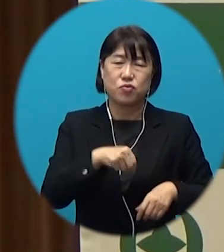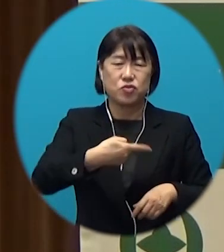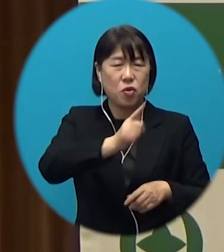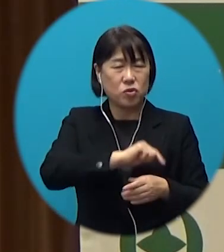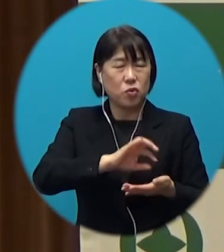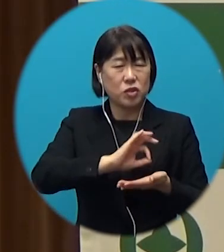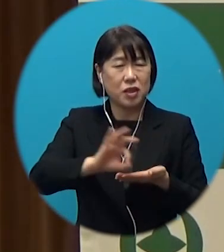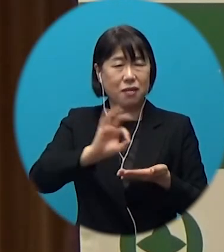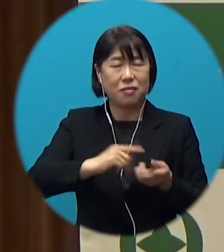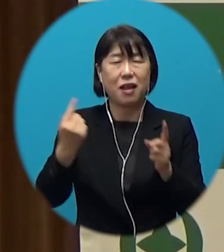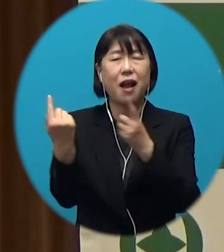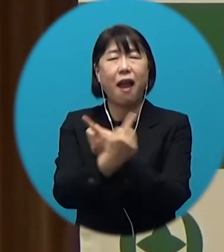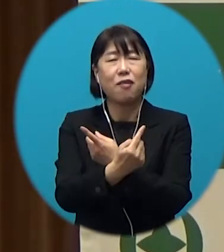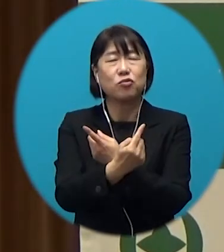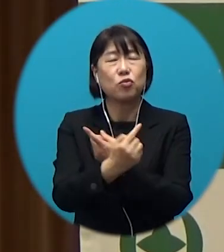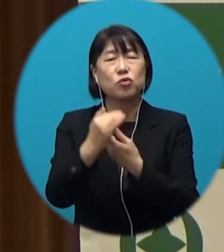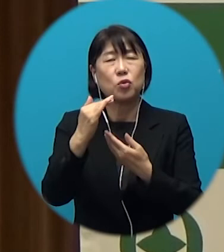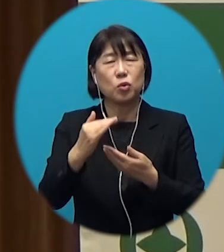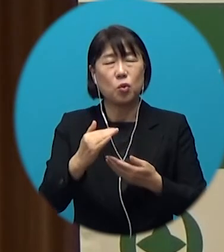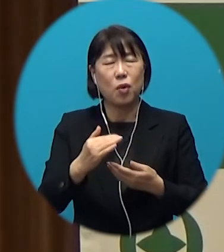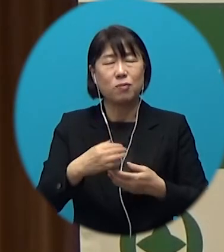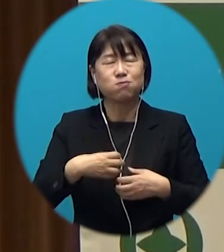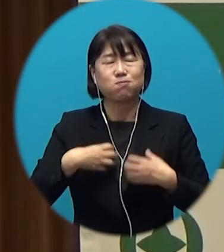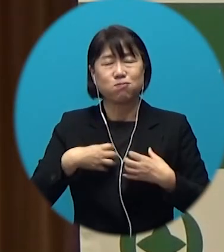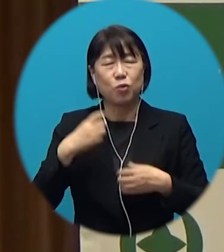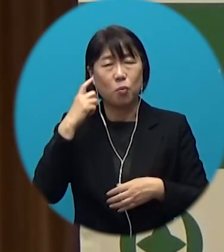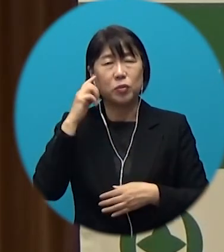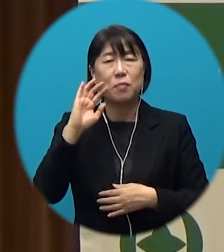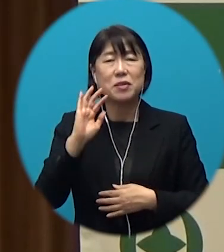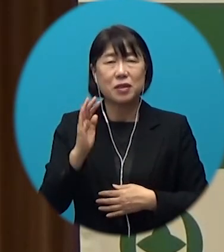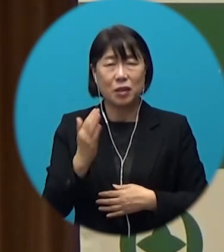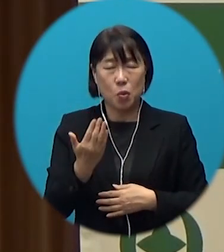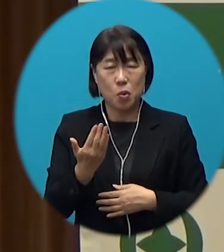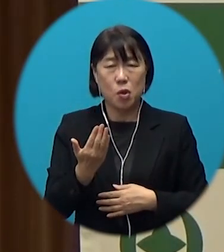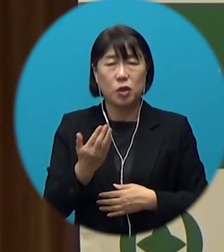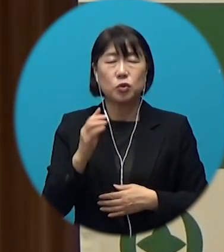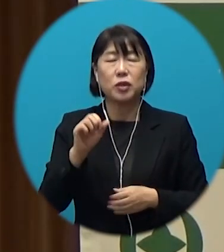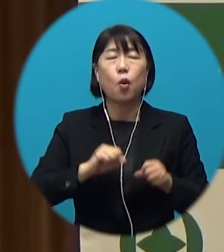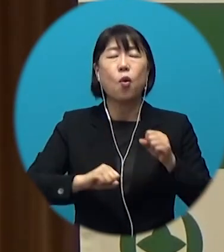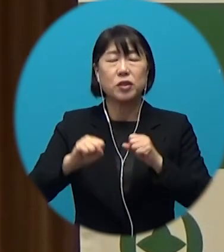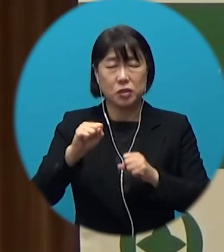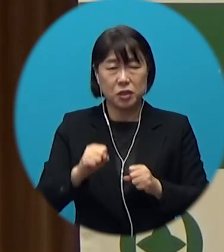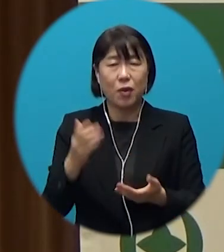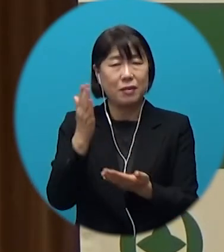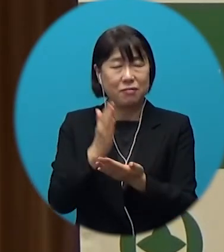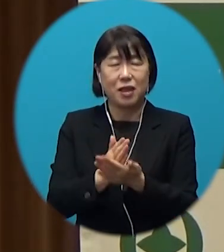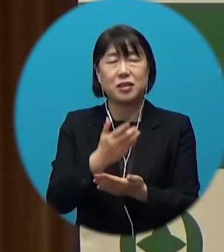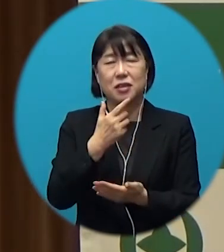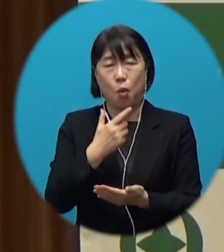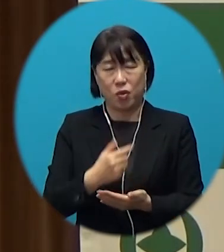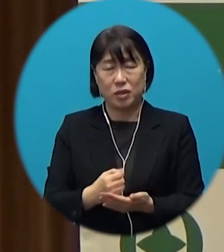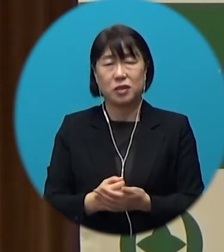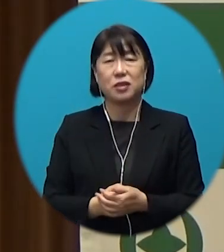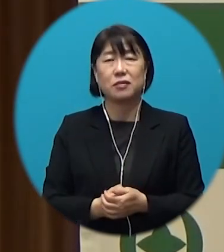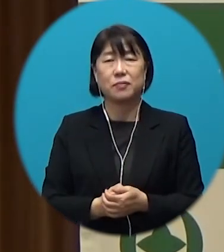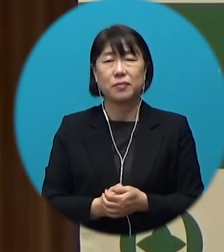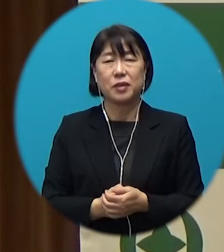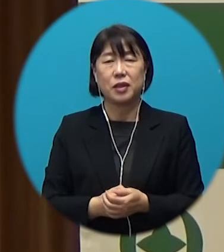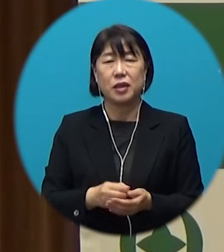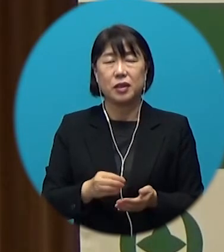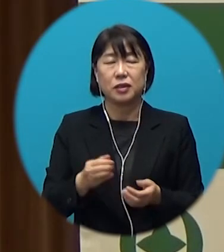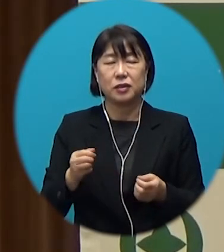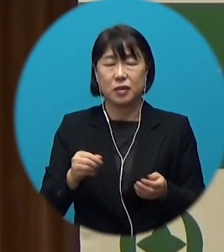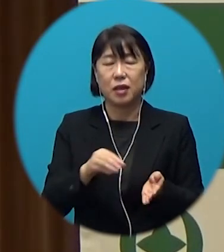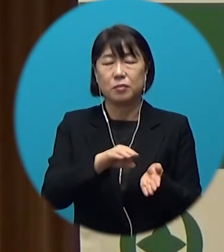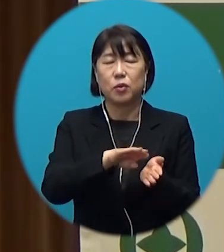非常に非常に感じておりますし、まあ、そういったことについては停止していただいてですね、撤退をいただくといいんじゃ